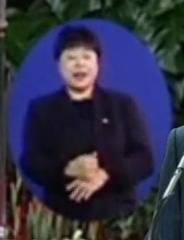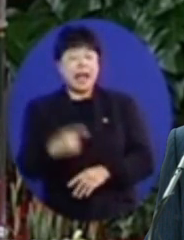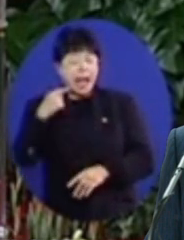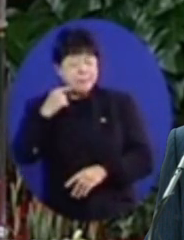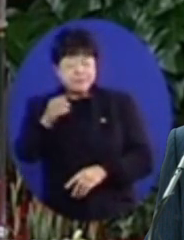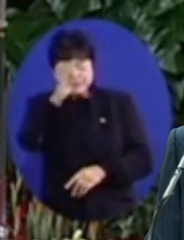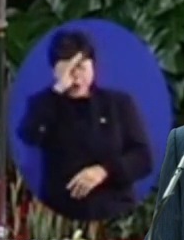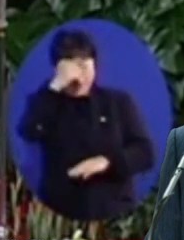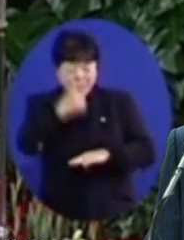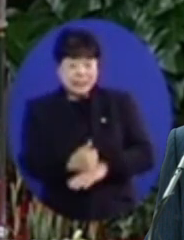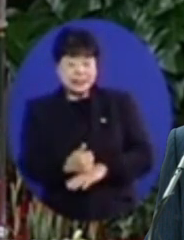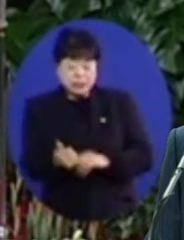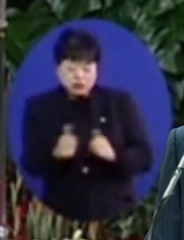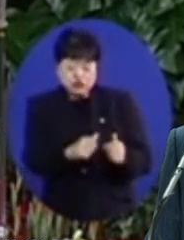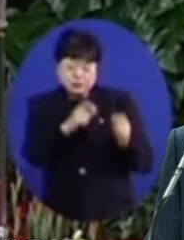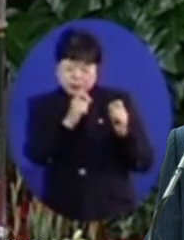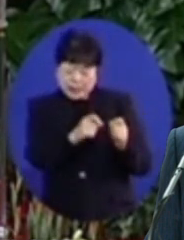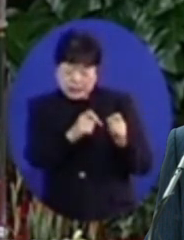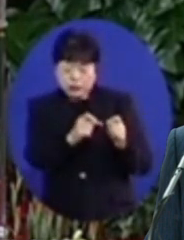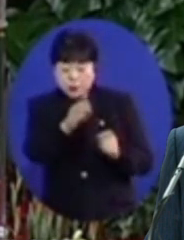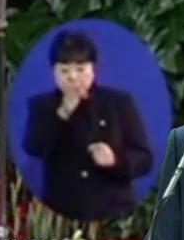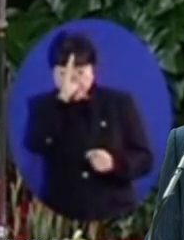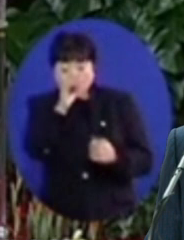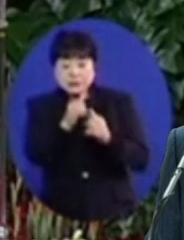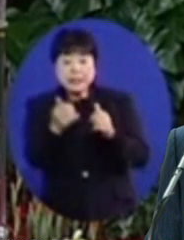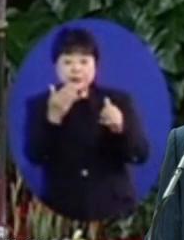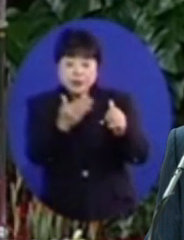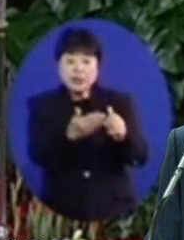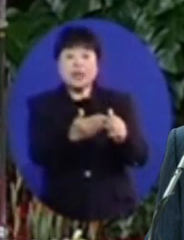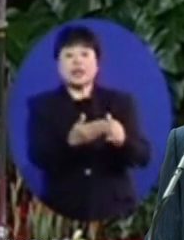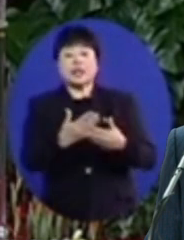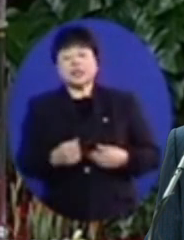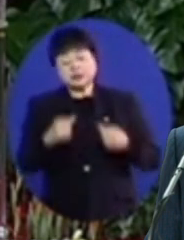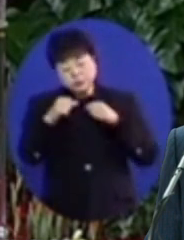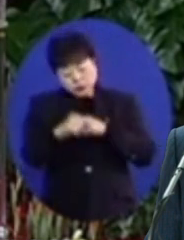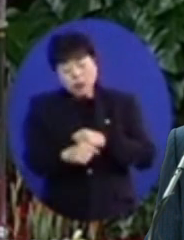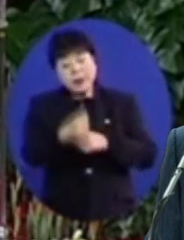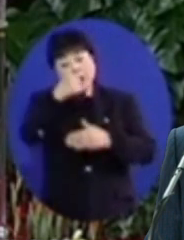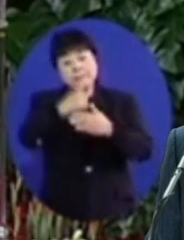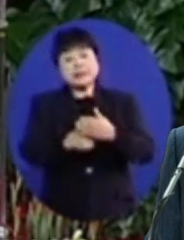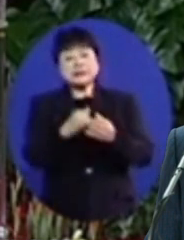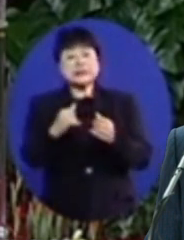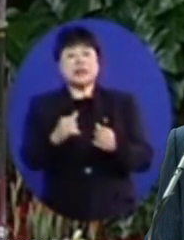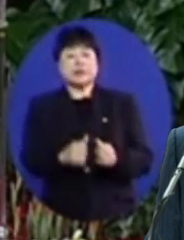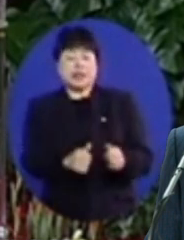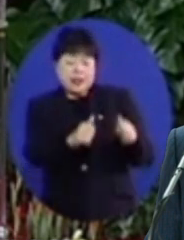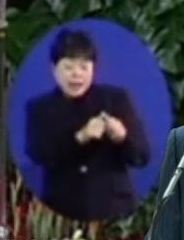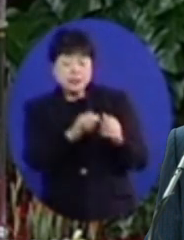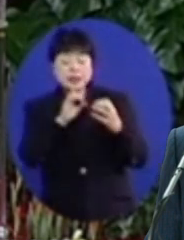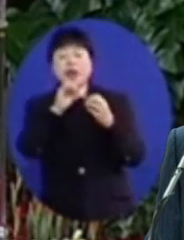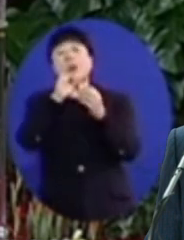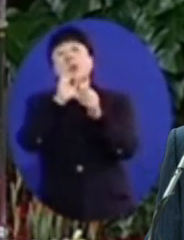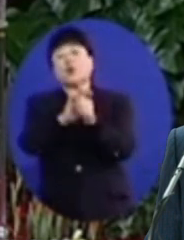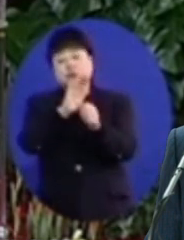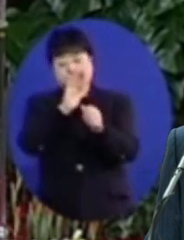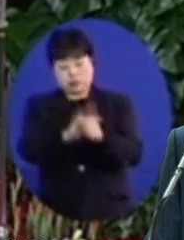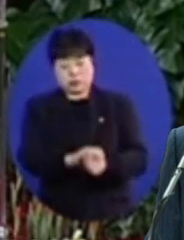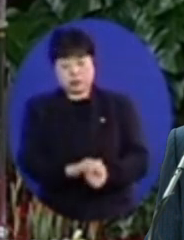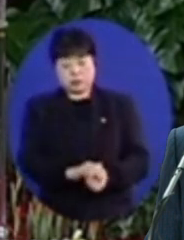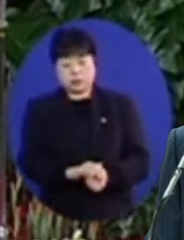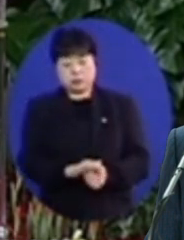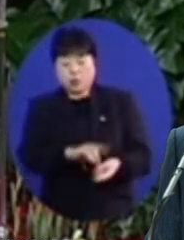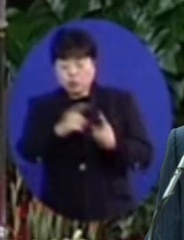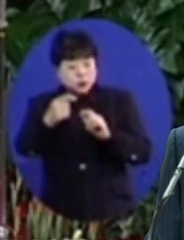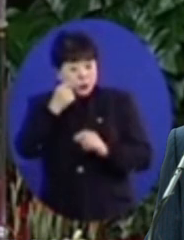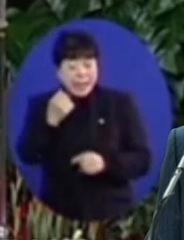환자들 죽음의 일에 병에 걸린 사람들 좌절을 절대 절망이 낸 사람들을 가서 대화를 해주는 것입니다 못